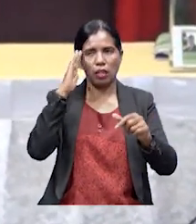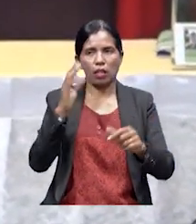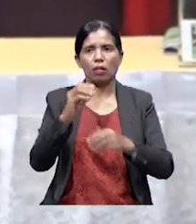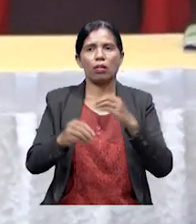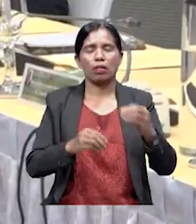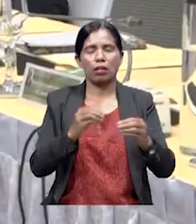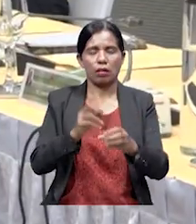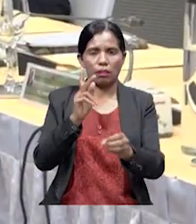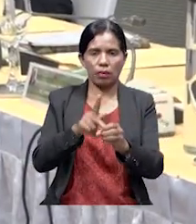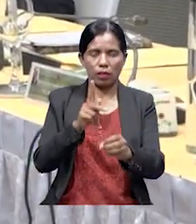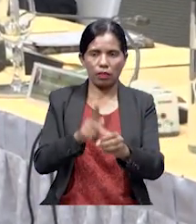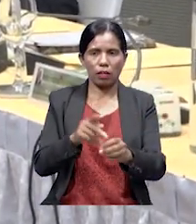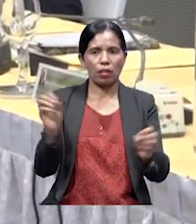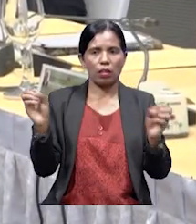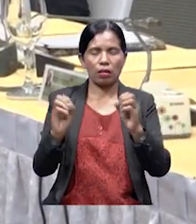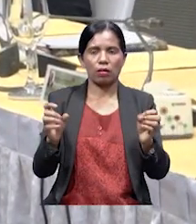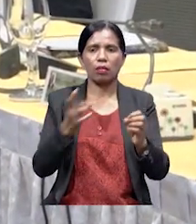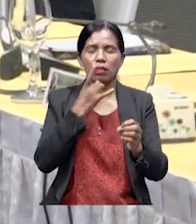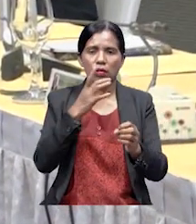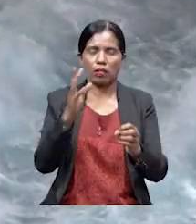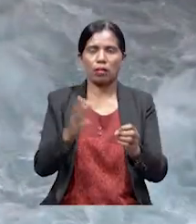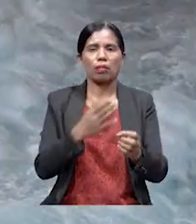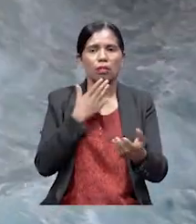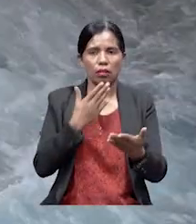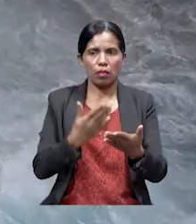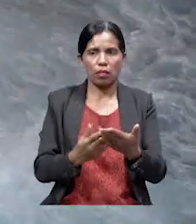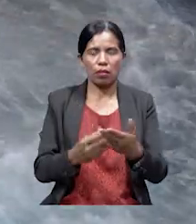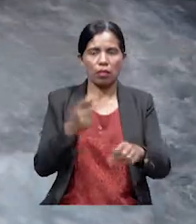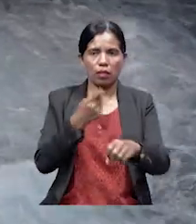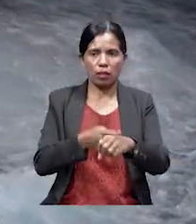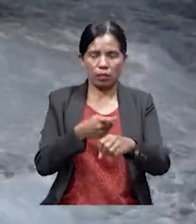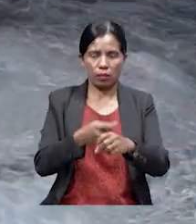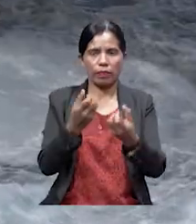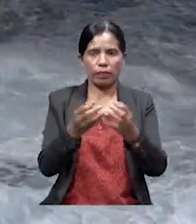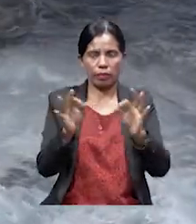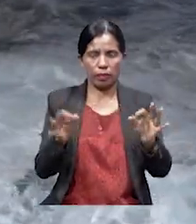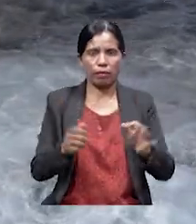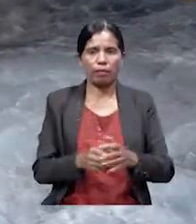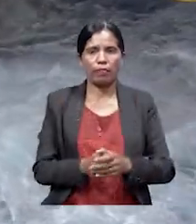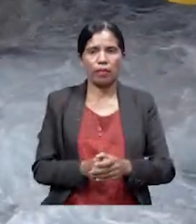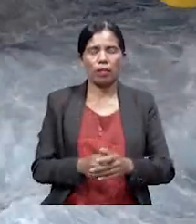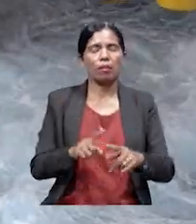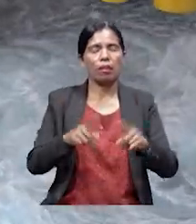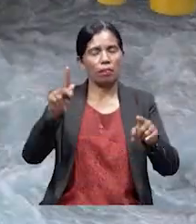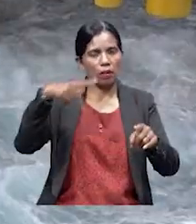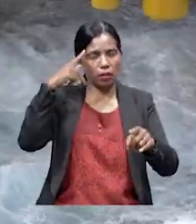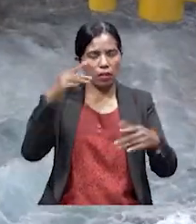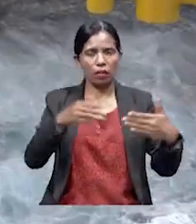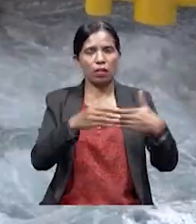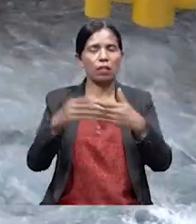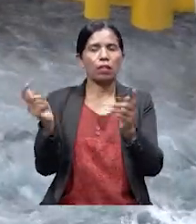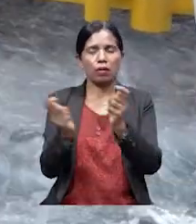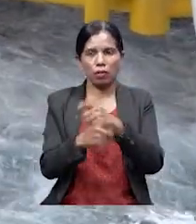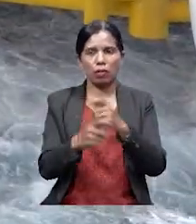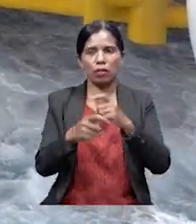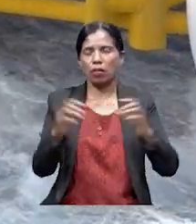ba petrolífero laos energia nebe renovável, nune tonia tempu seimaran. Mabe politiku sira nebe ukun troka malu,